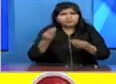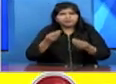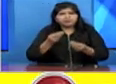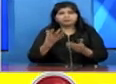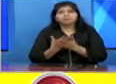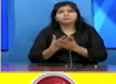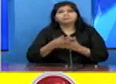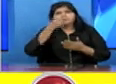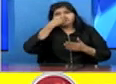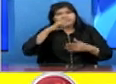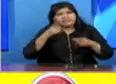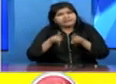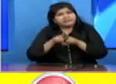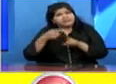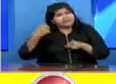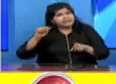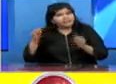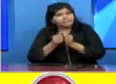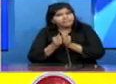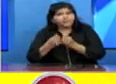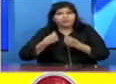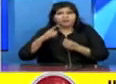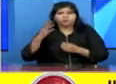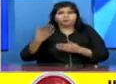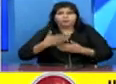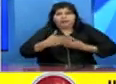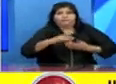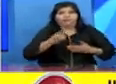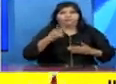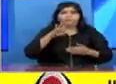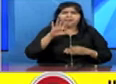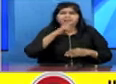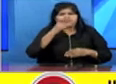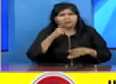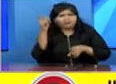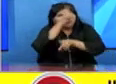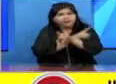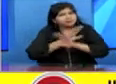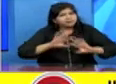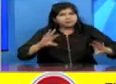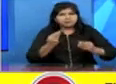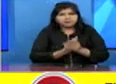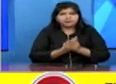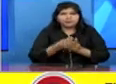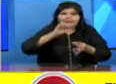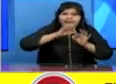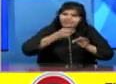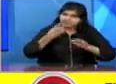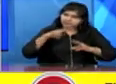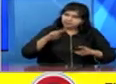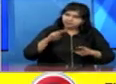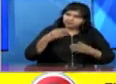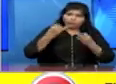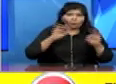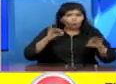सर्दी जुकाम वाला जो केस होता है वैसा ही है। तो जैसे वो ठीक हो जाता है 5-7 दिन में, आप भी ठीक हो जाएंगे। फिर हम आपके टेस्ट करेंगे, जब वो नेगेटिव